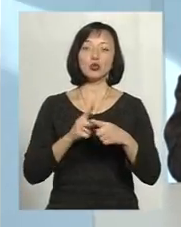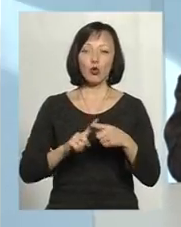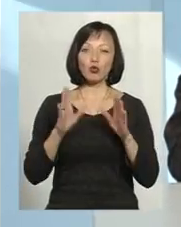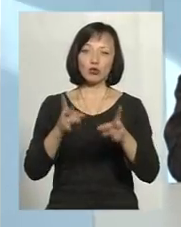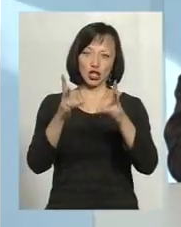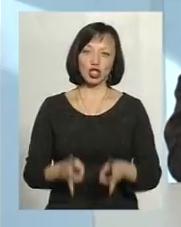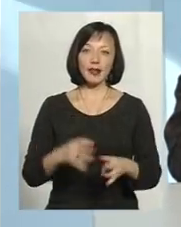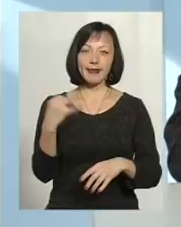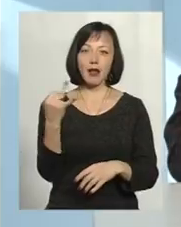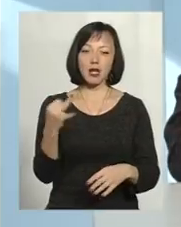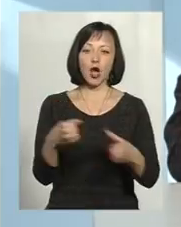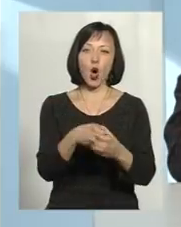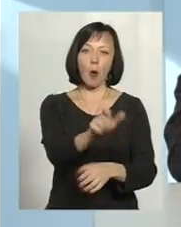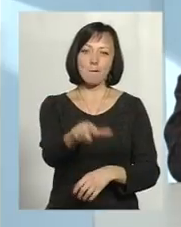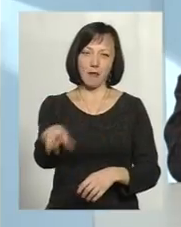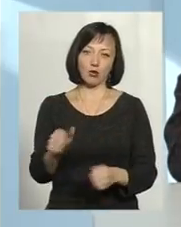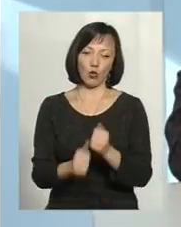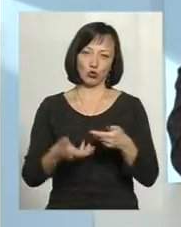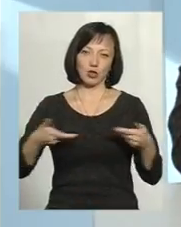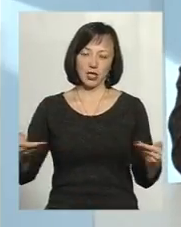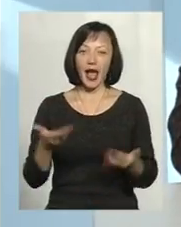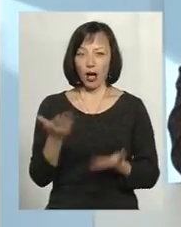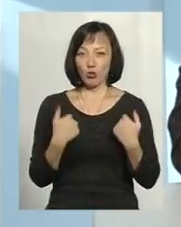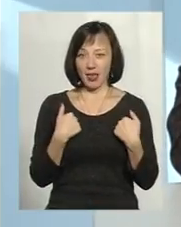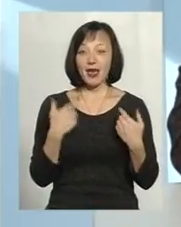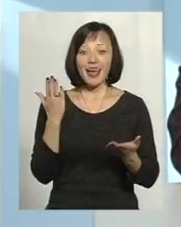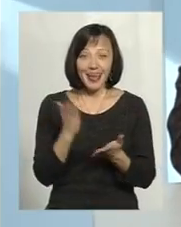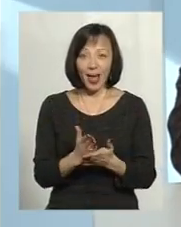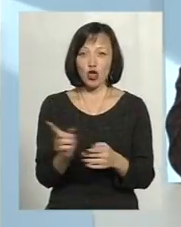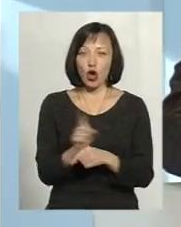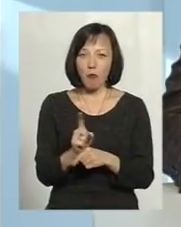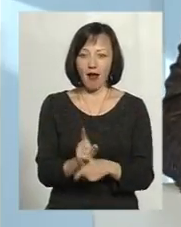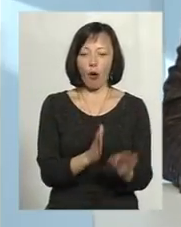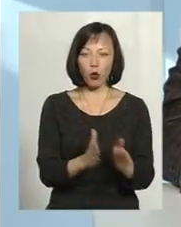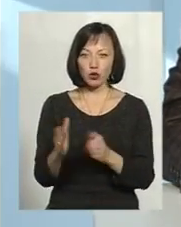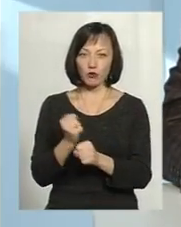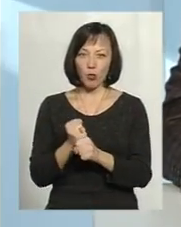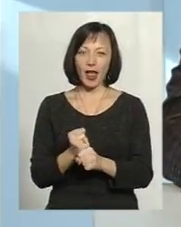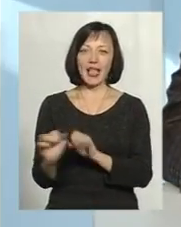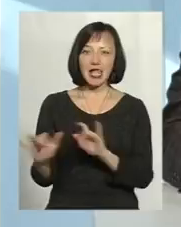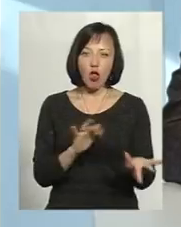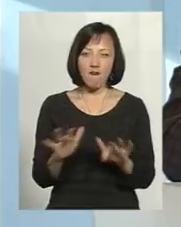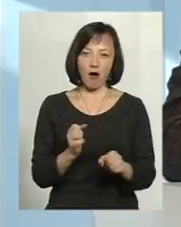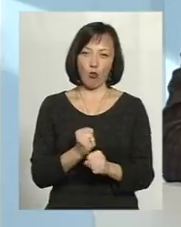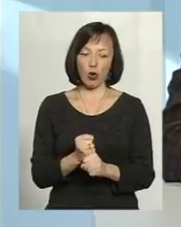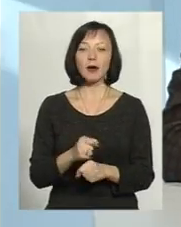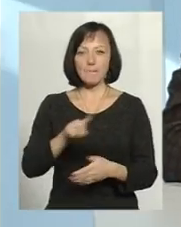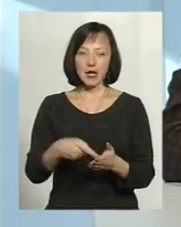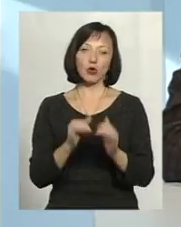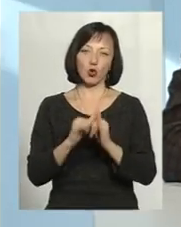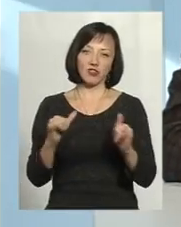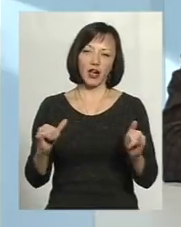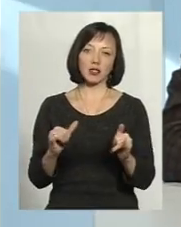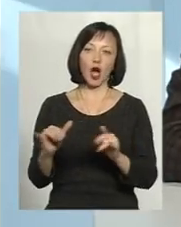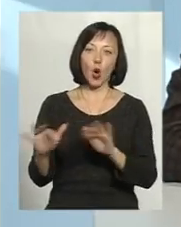будуть страждати інтереси громади, інтереси кожного з нас. Якщо є нормальна конструктивна робота, ділова робота, тоді місто розвивається і